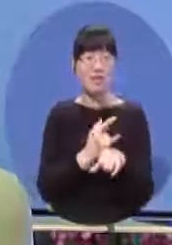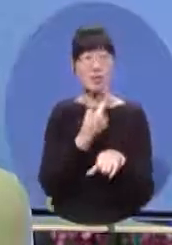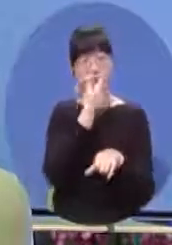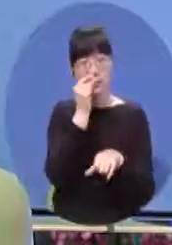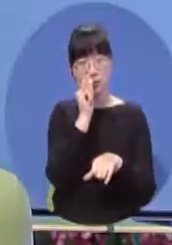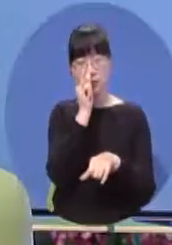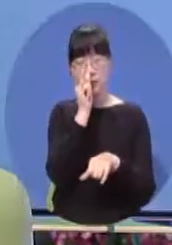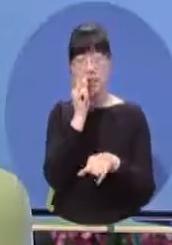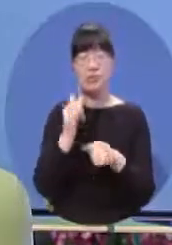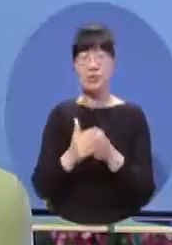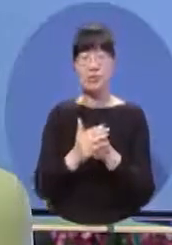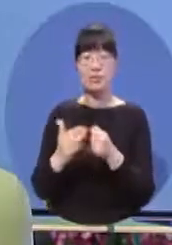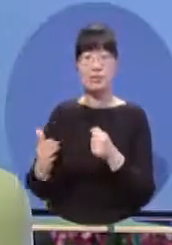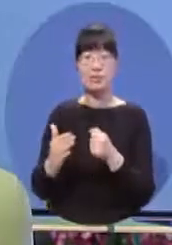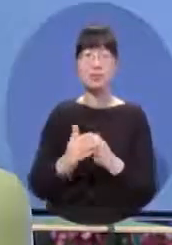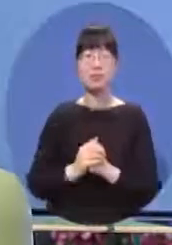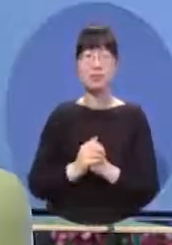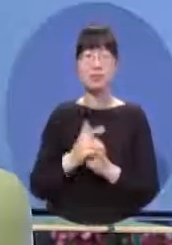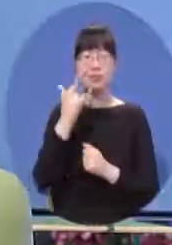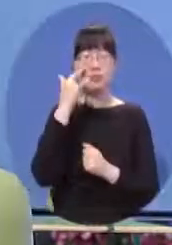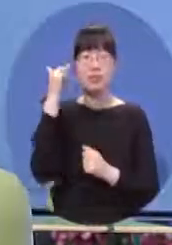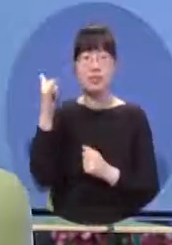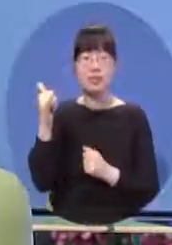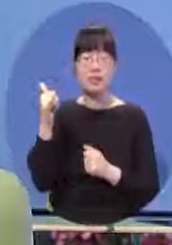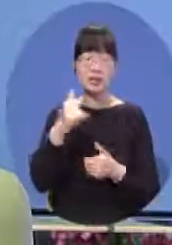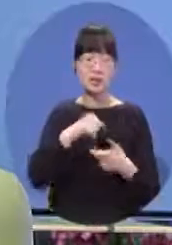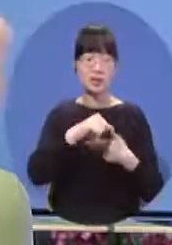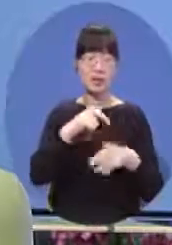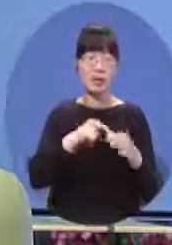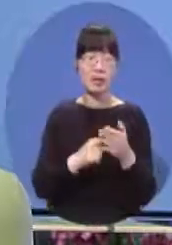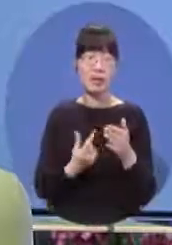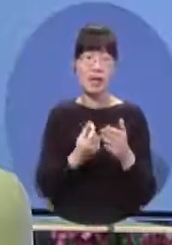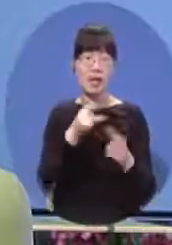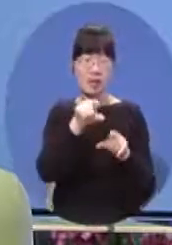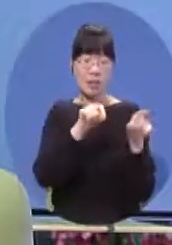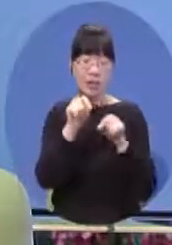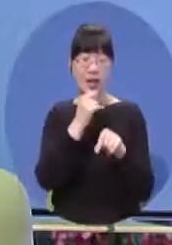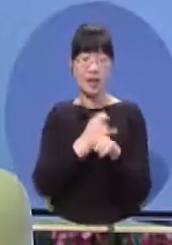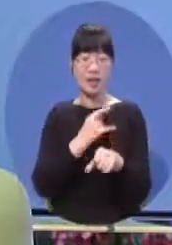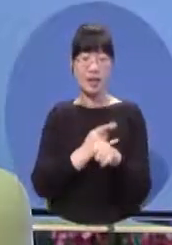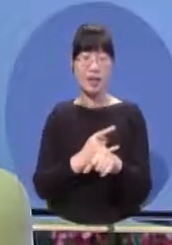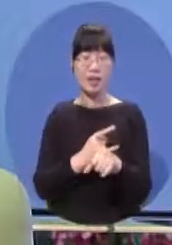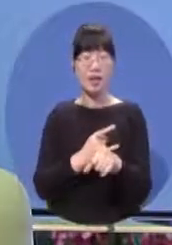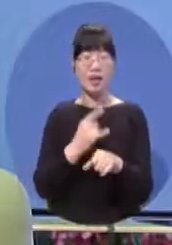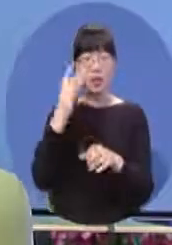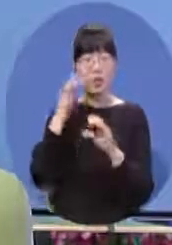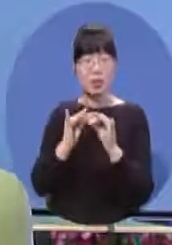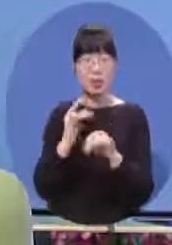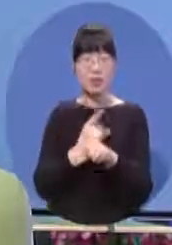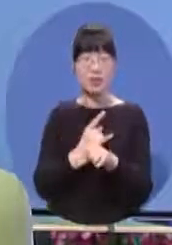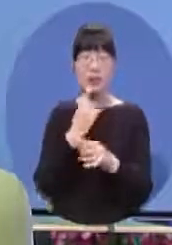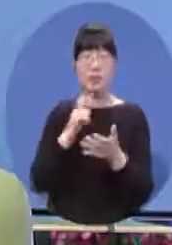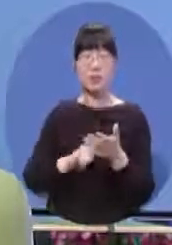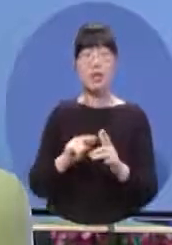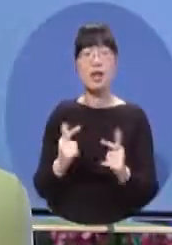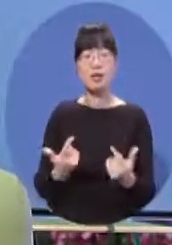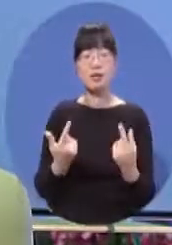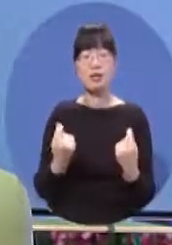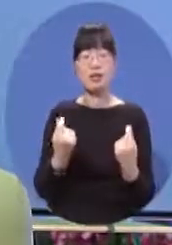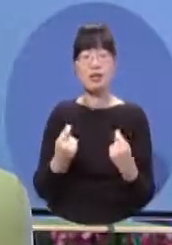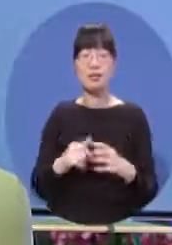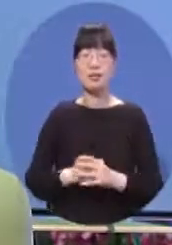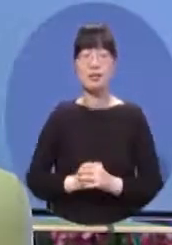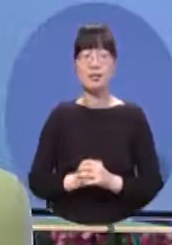좀 부족하신 분이셔서 그래서 엄마 아빠가 민재의 마음을 빨리 캐치해가지고 이렇게 공감하는 것이 좀 쉽지 않았던 것